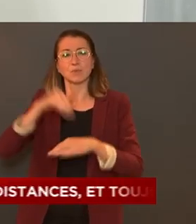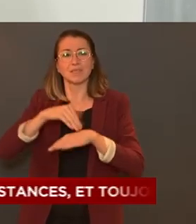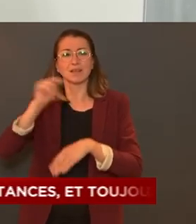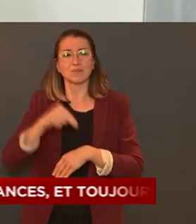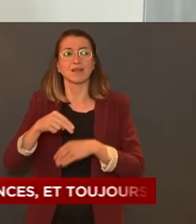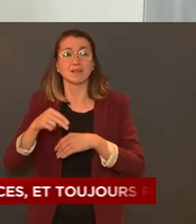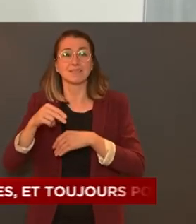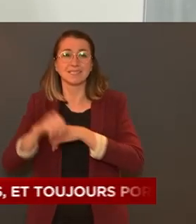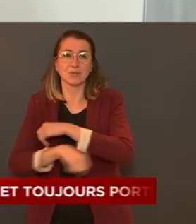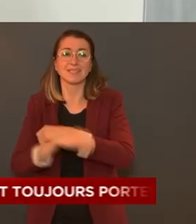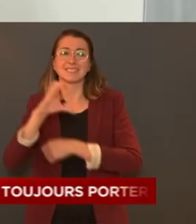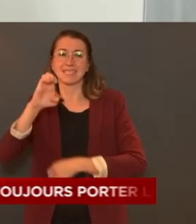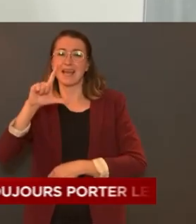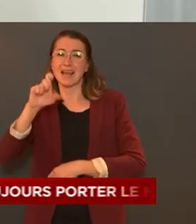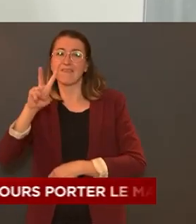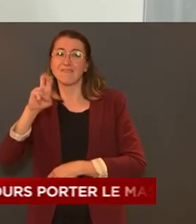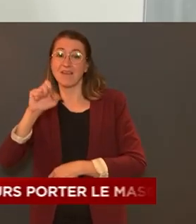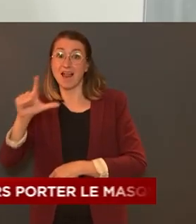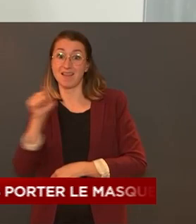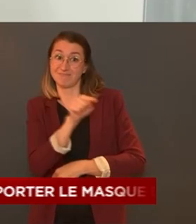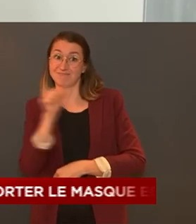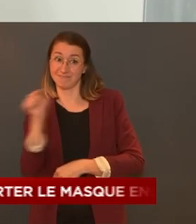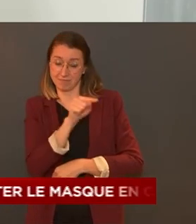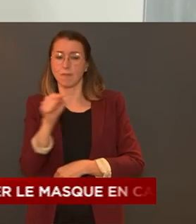de sécurité sur ce sujet-là.